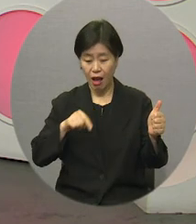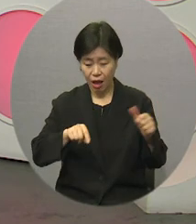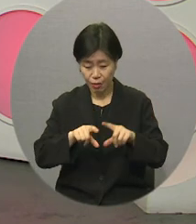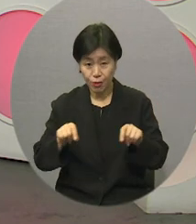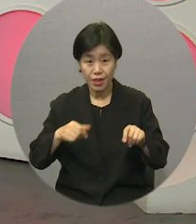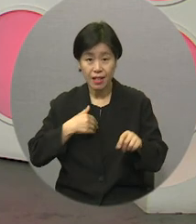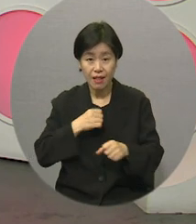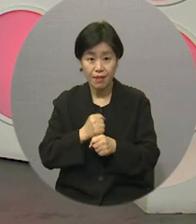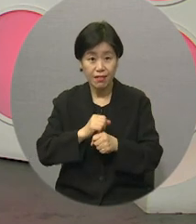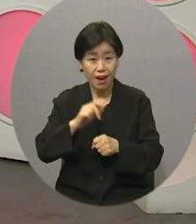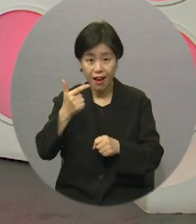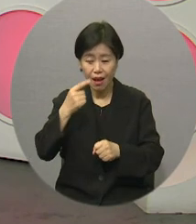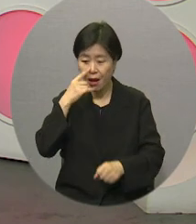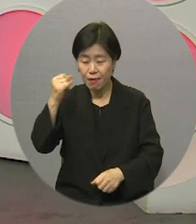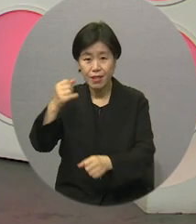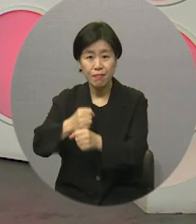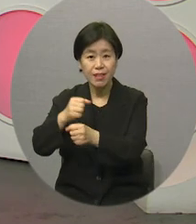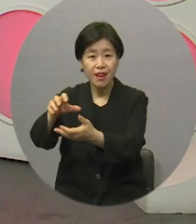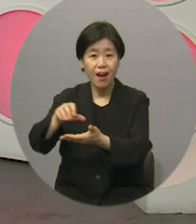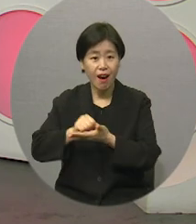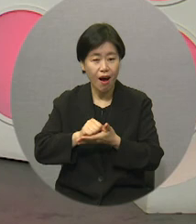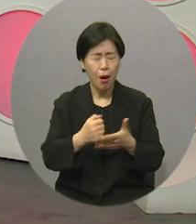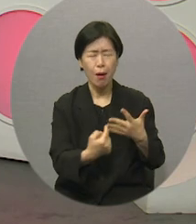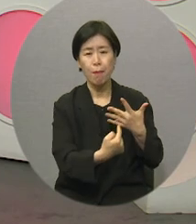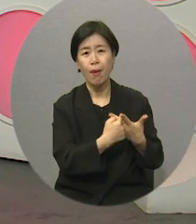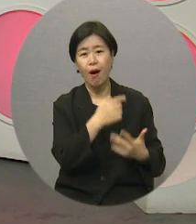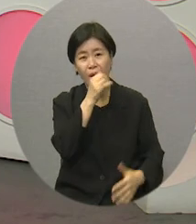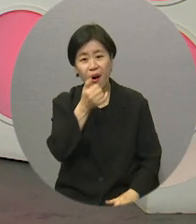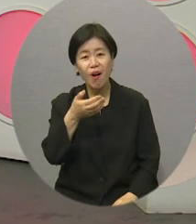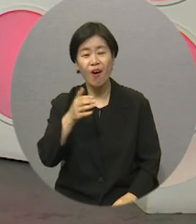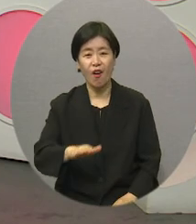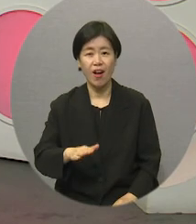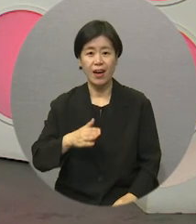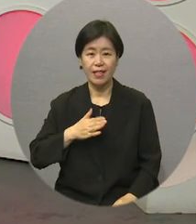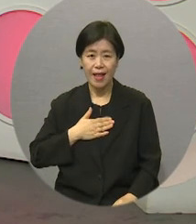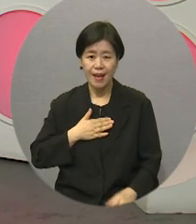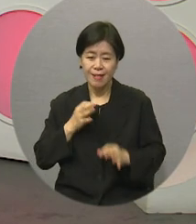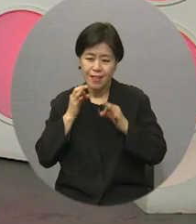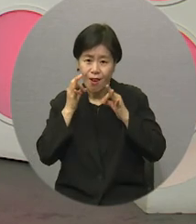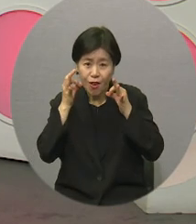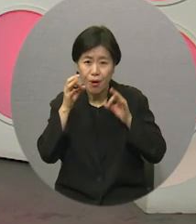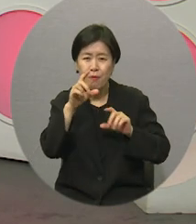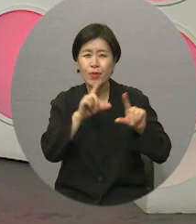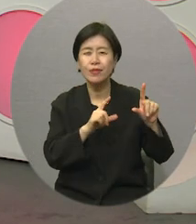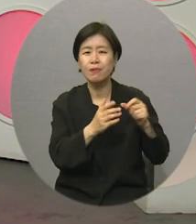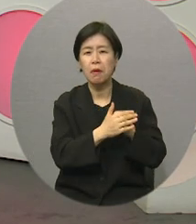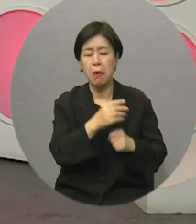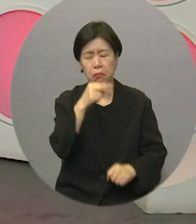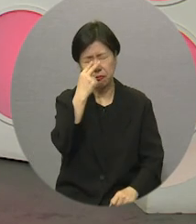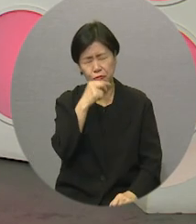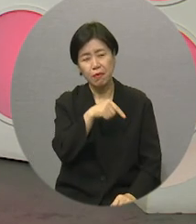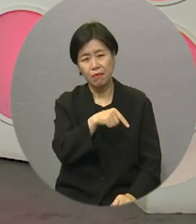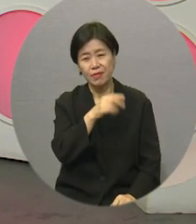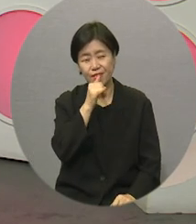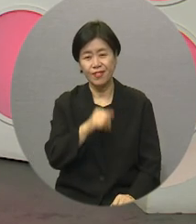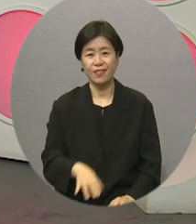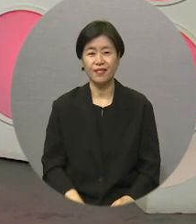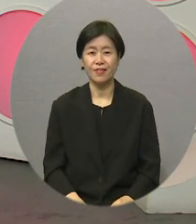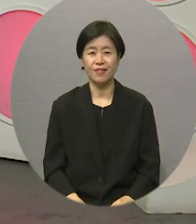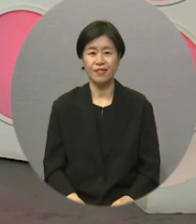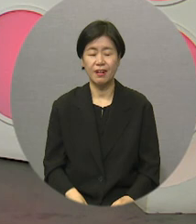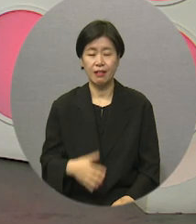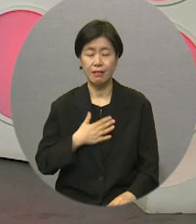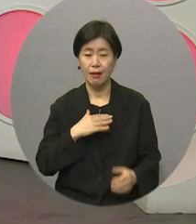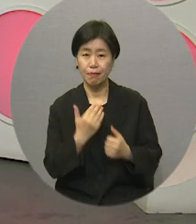걸 눈치챘다고 합니다. 그럼에도 저의 노력이 가상해서 모르는 척 했다고 했습니다. 저를 배려해